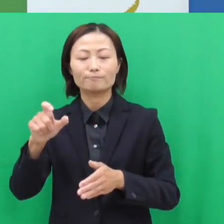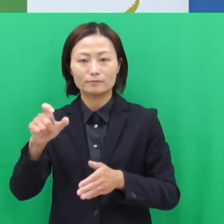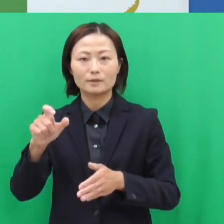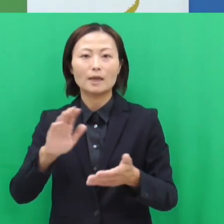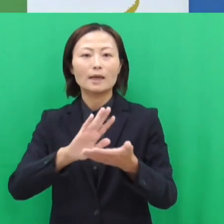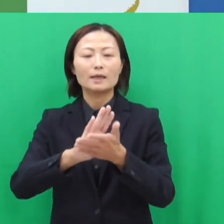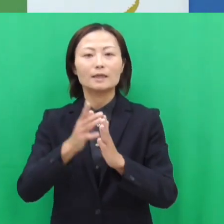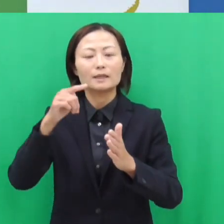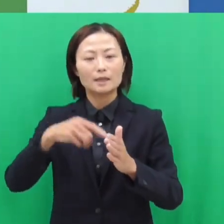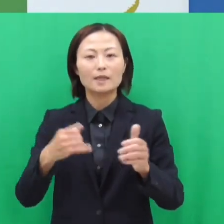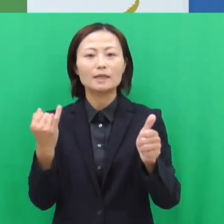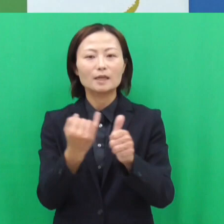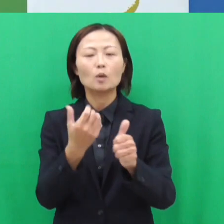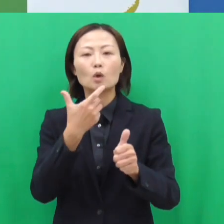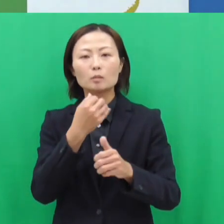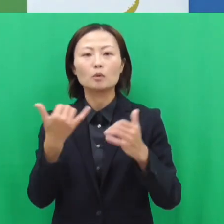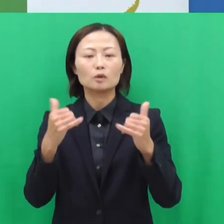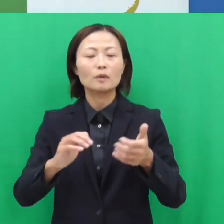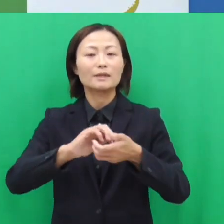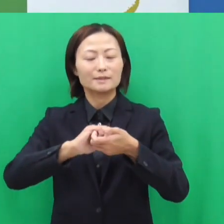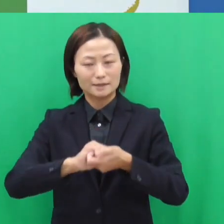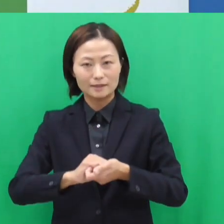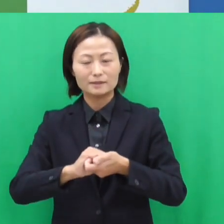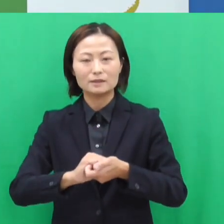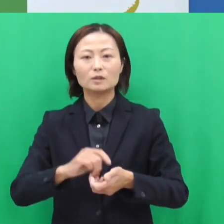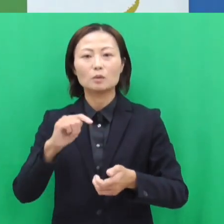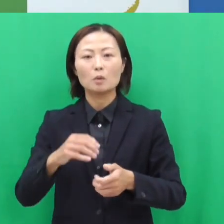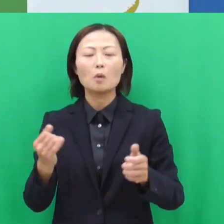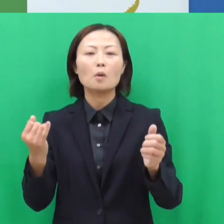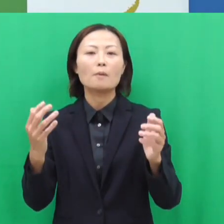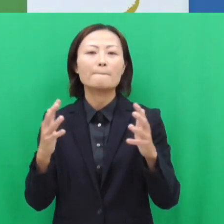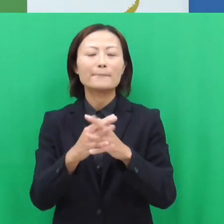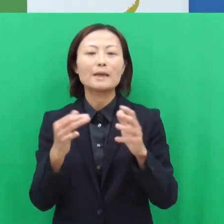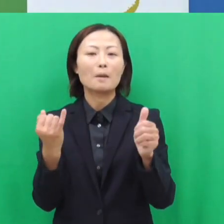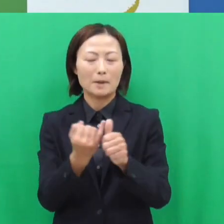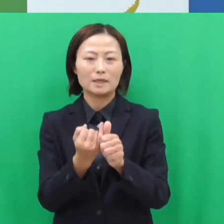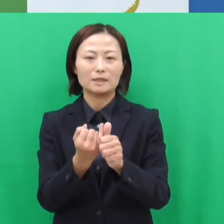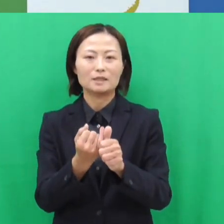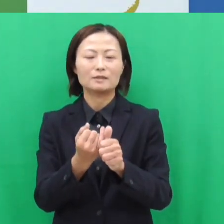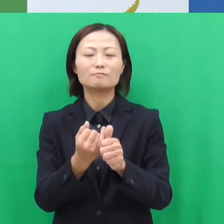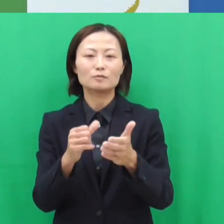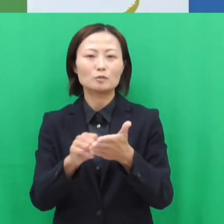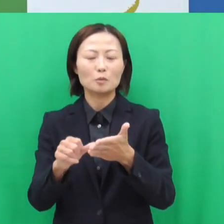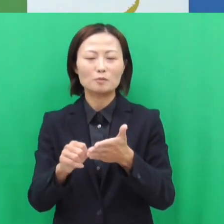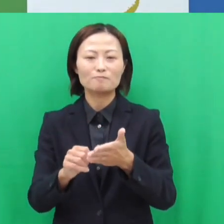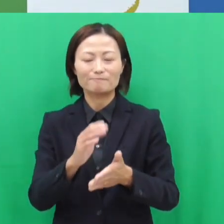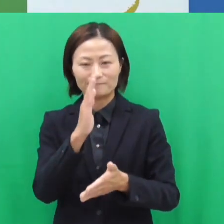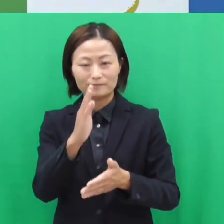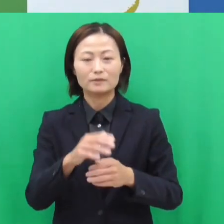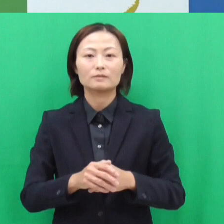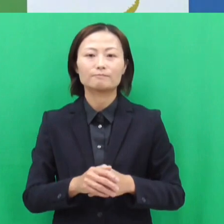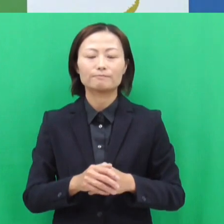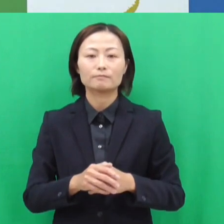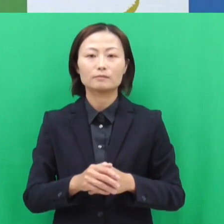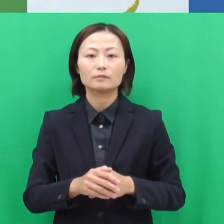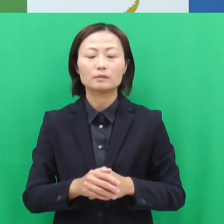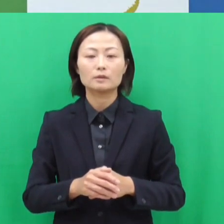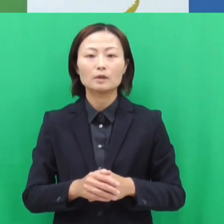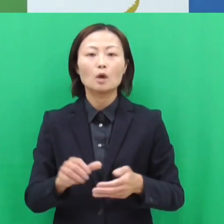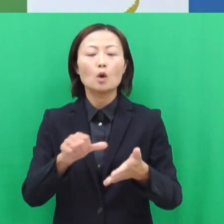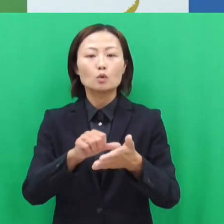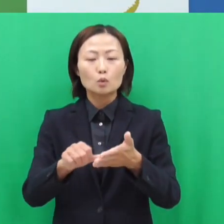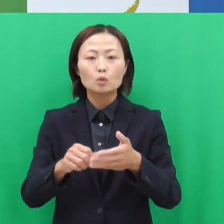宮城結婚支援センター三山ひろ子が使用くださいこれあの入会の条件として所得証明書